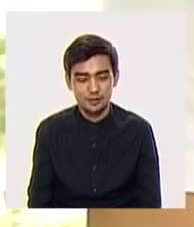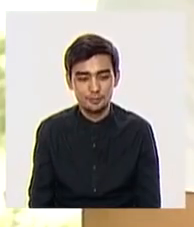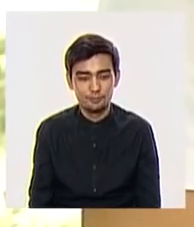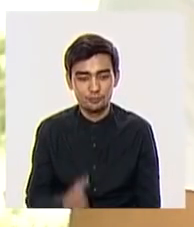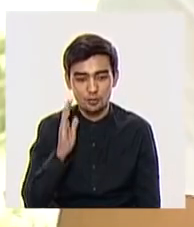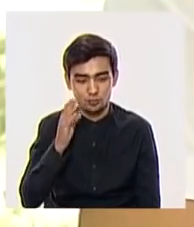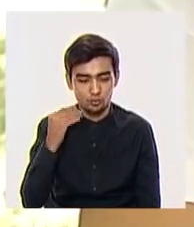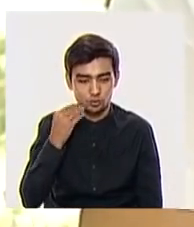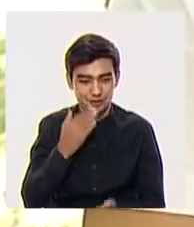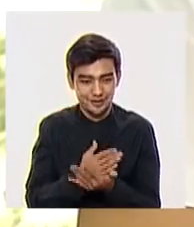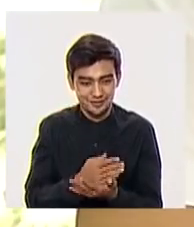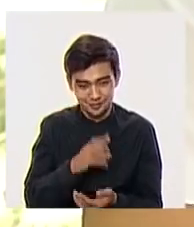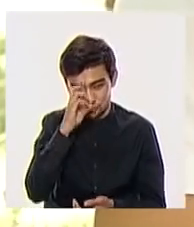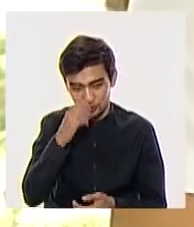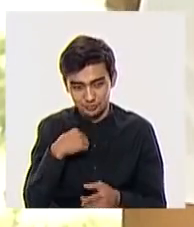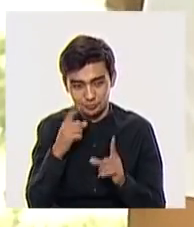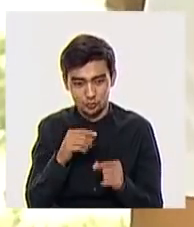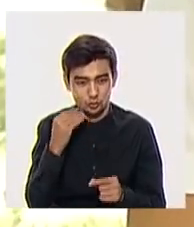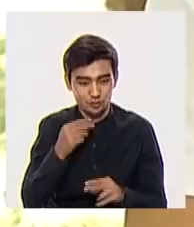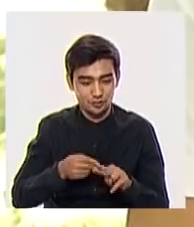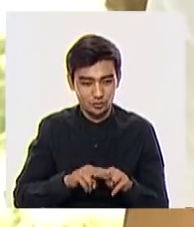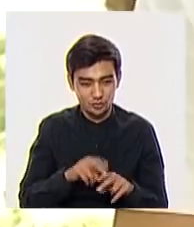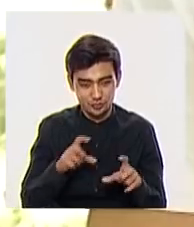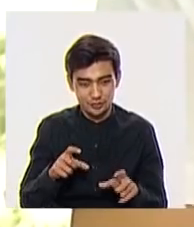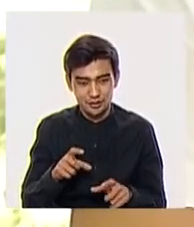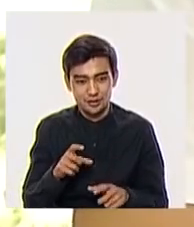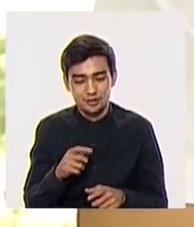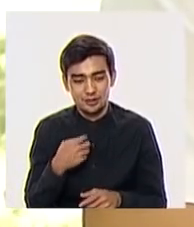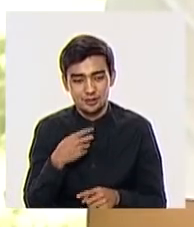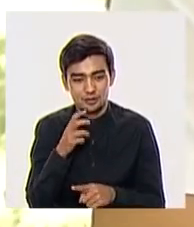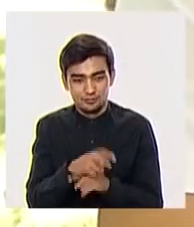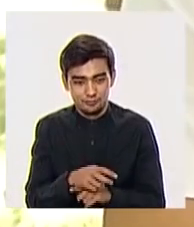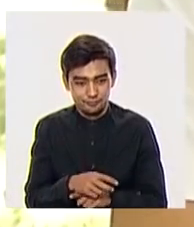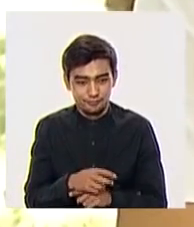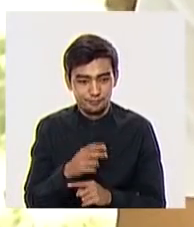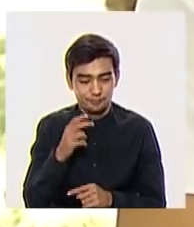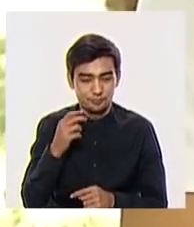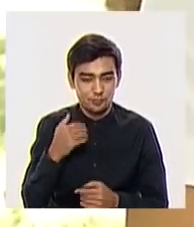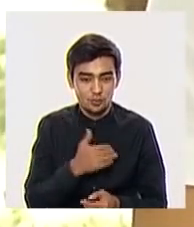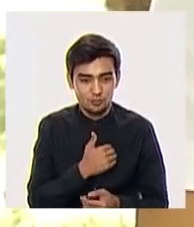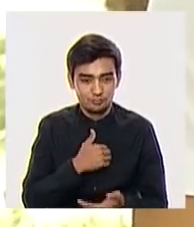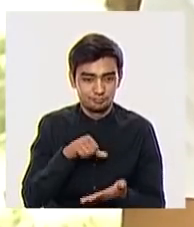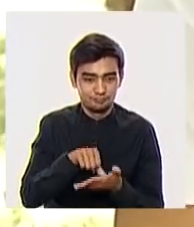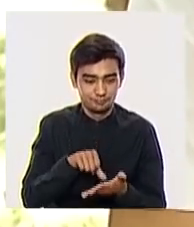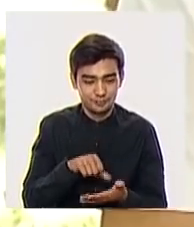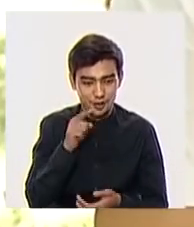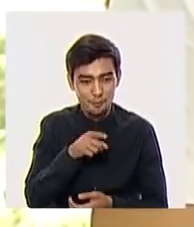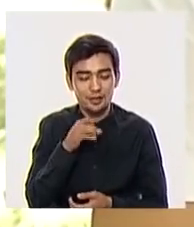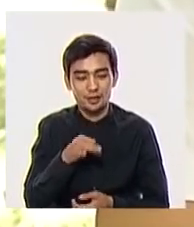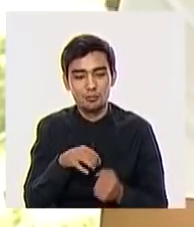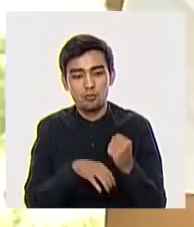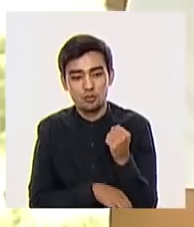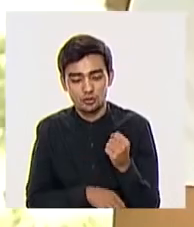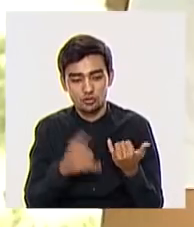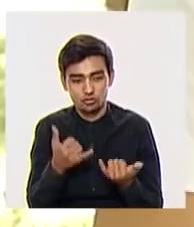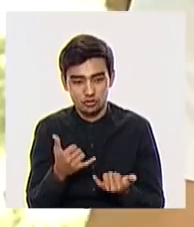Турция мемлекеті бар. Өзіміздің түрік ағайындарымыз, қандас бауырларымызға барып үлкен кеш көрсетеміз. Одан кейін